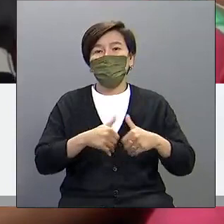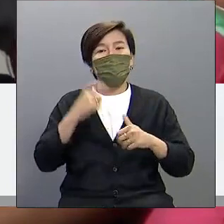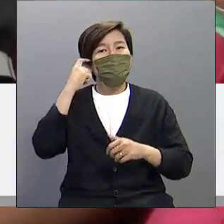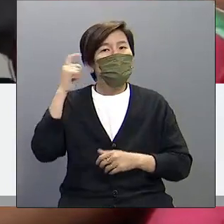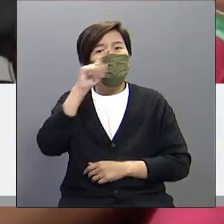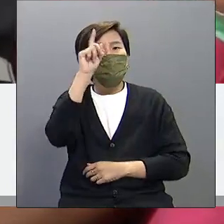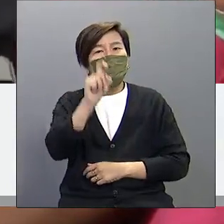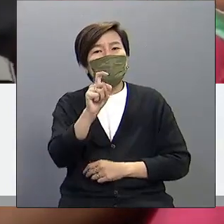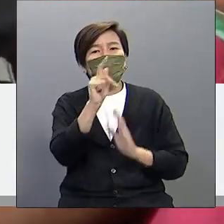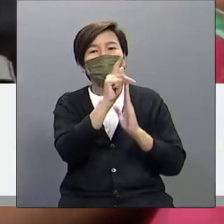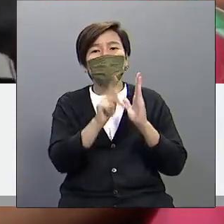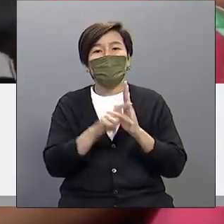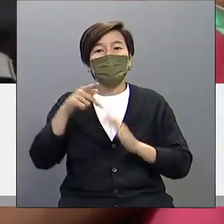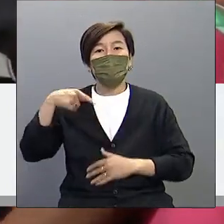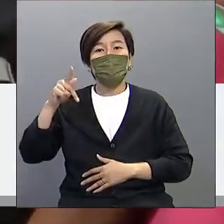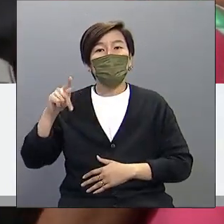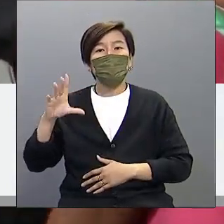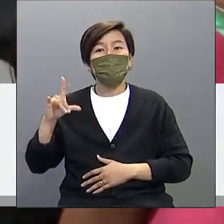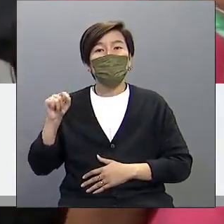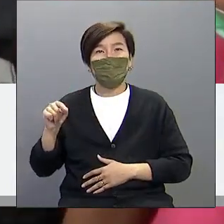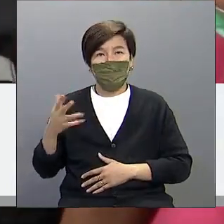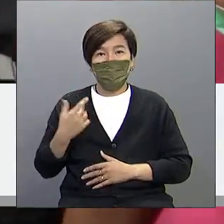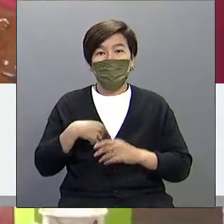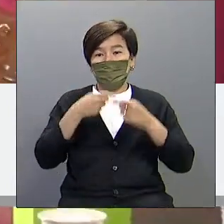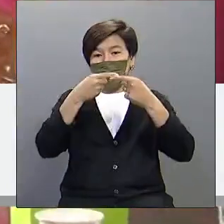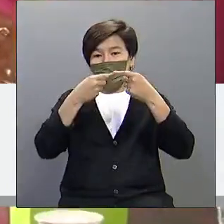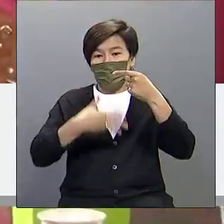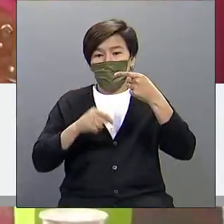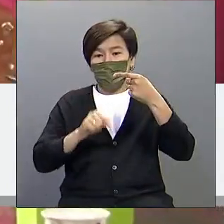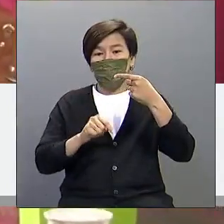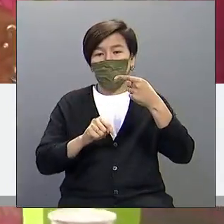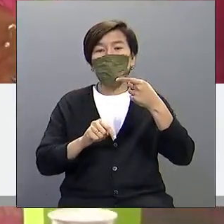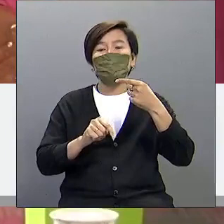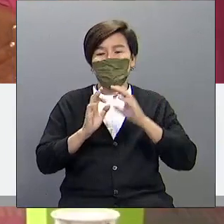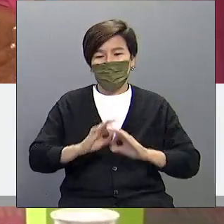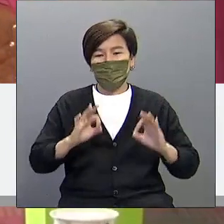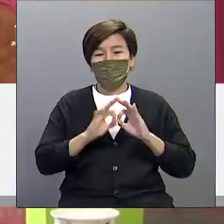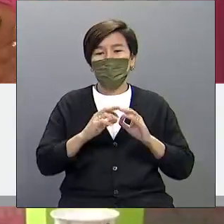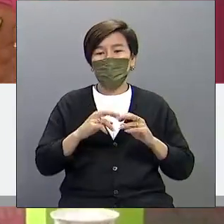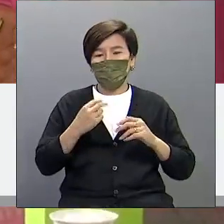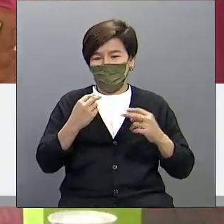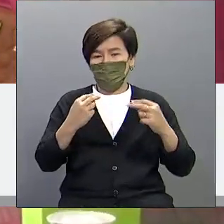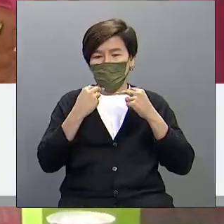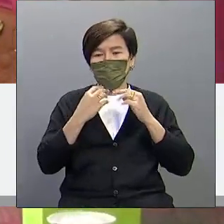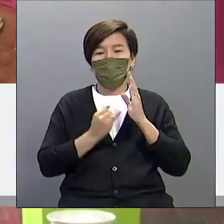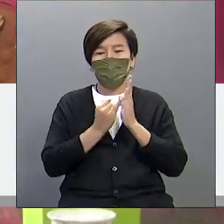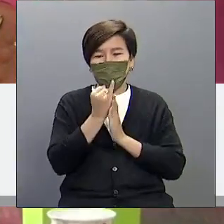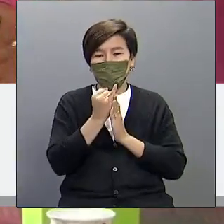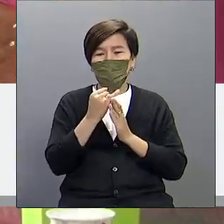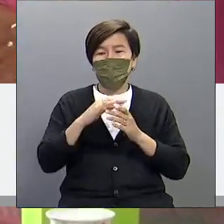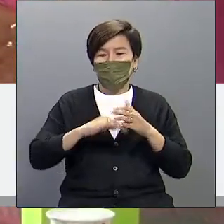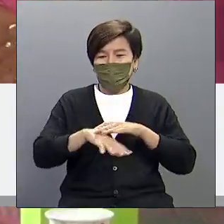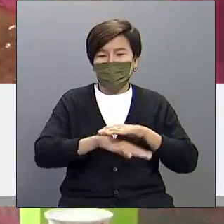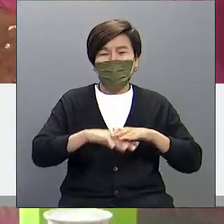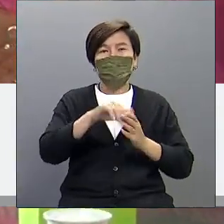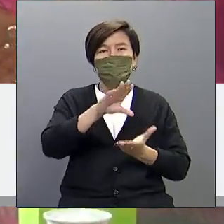สัยในคดีที่ปปช.ชี้มูลเพราะทุกข้อกล่าวหานั้นกระบวนการยุติธรรมจะชี้ความถูกต้องออกมาการลาออกจากตำ